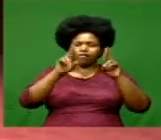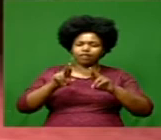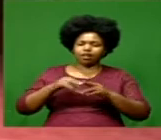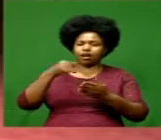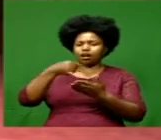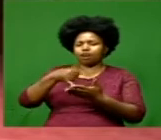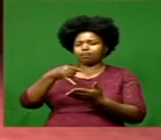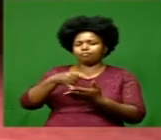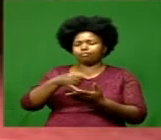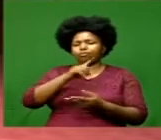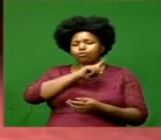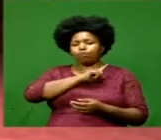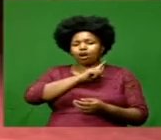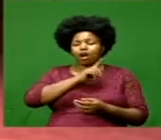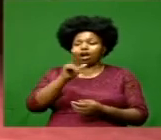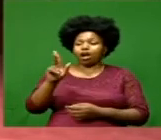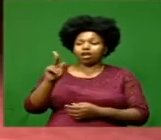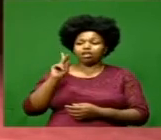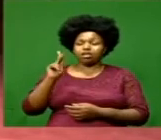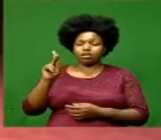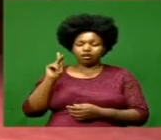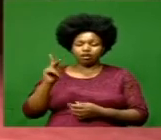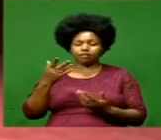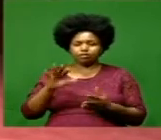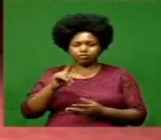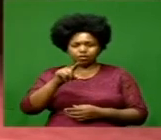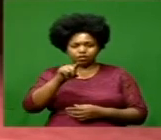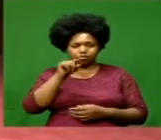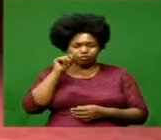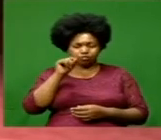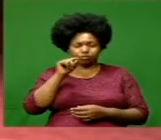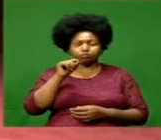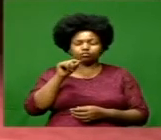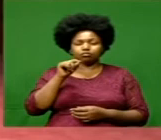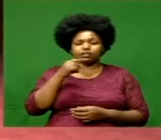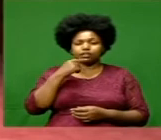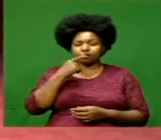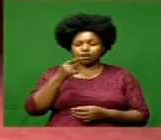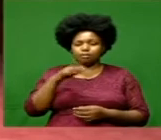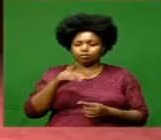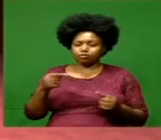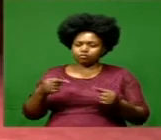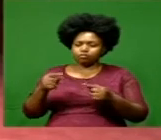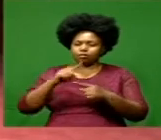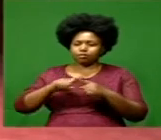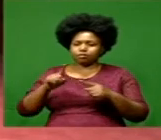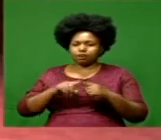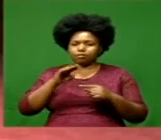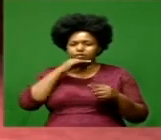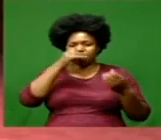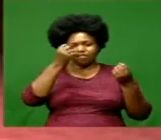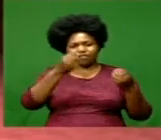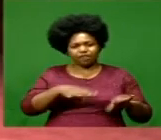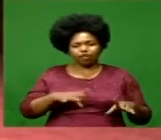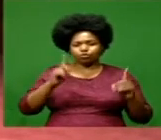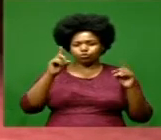guzike liwe le kinya le laketfa guzike li bambe le mila lo tulle ge gwenda ge le tinye gita yedivu